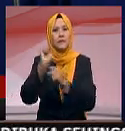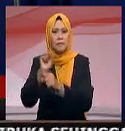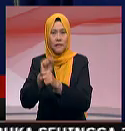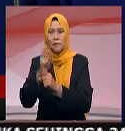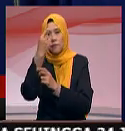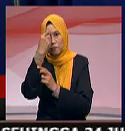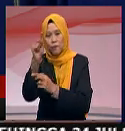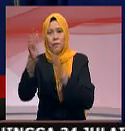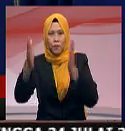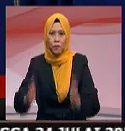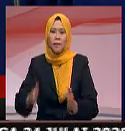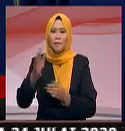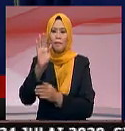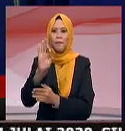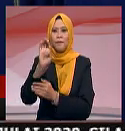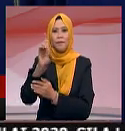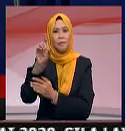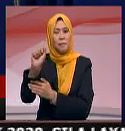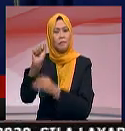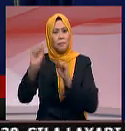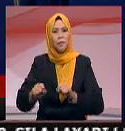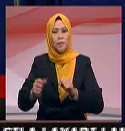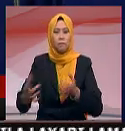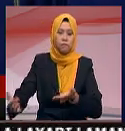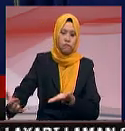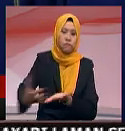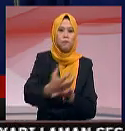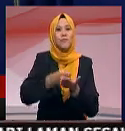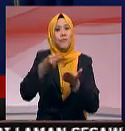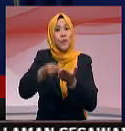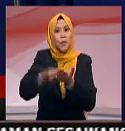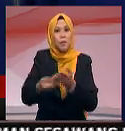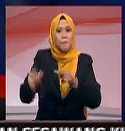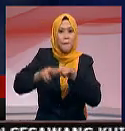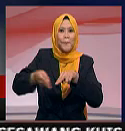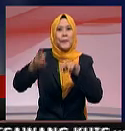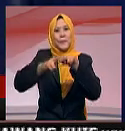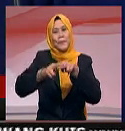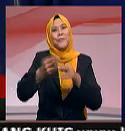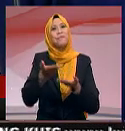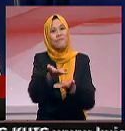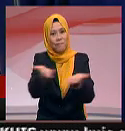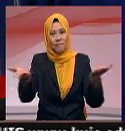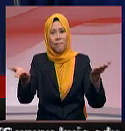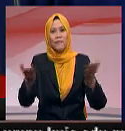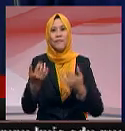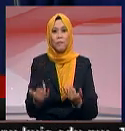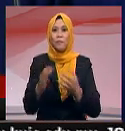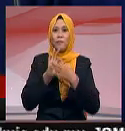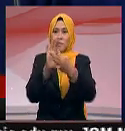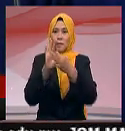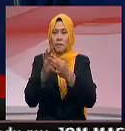Felda dan sekaligus meningkatkan pendapatan sedara dan sedari sekalian. Kerjasama